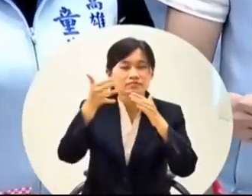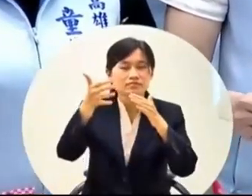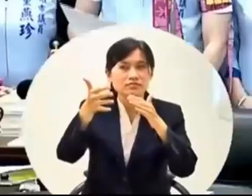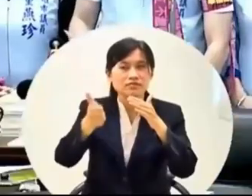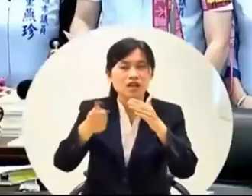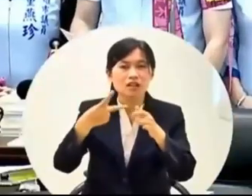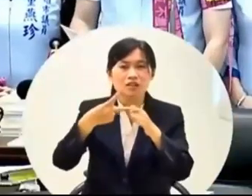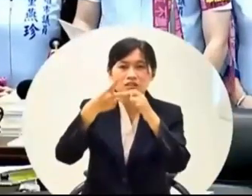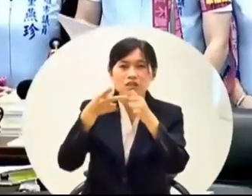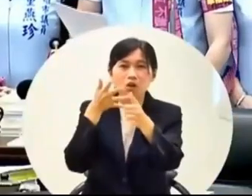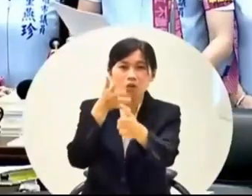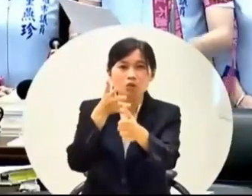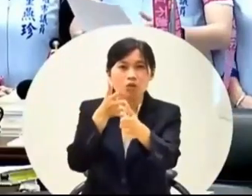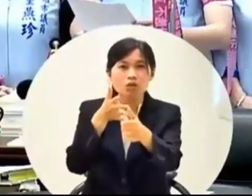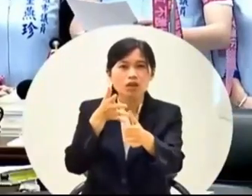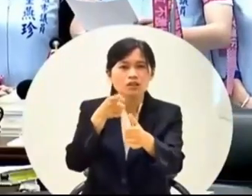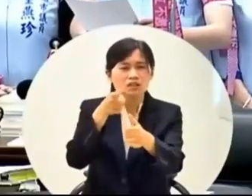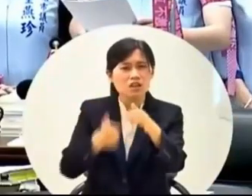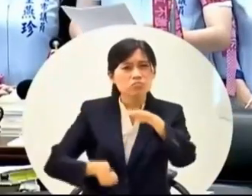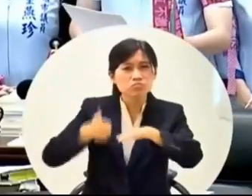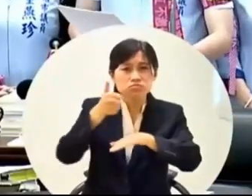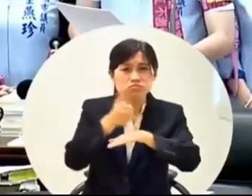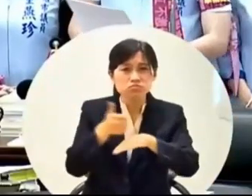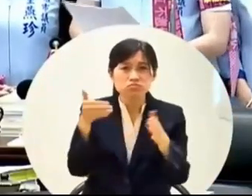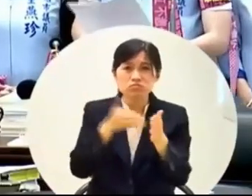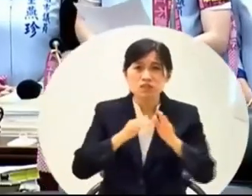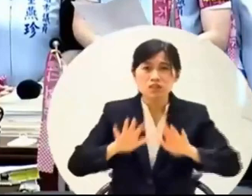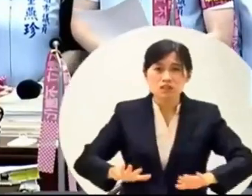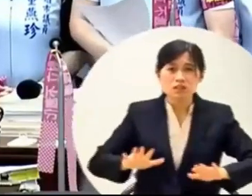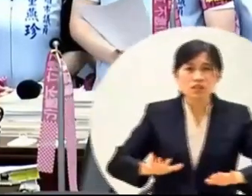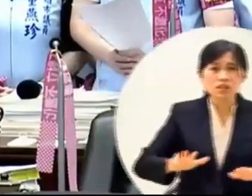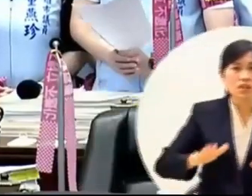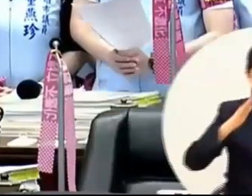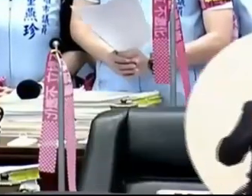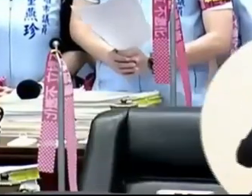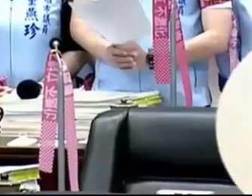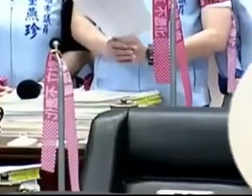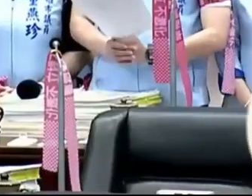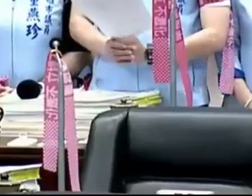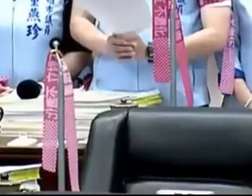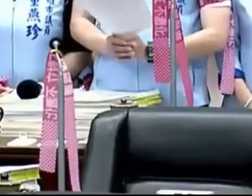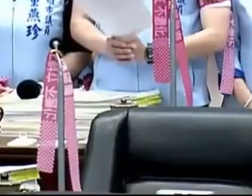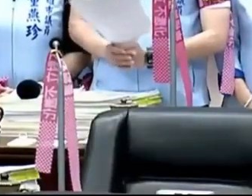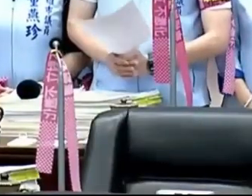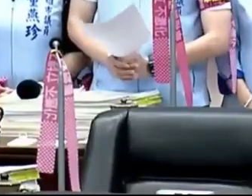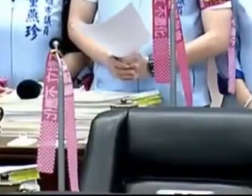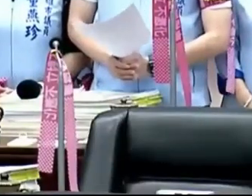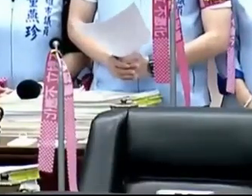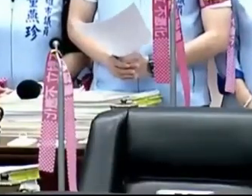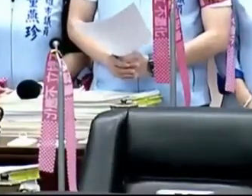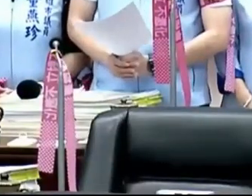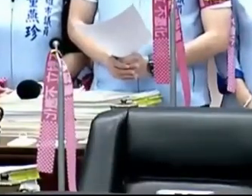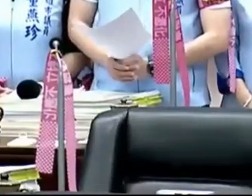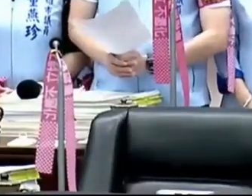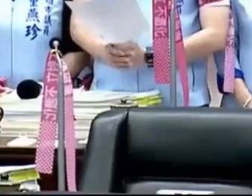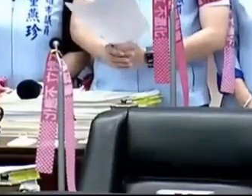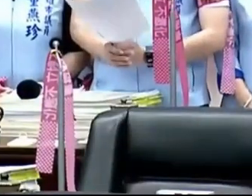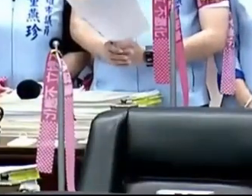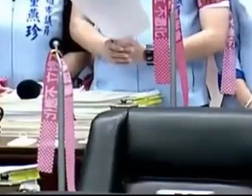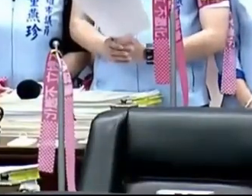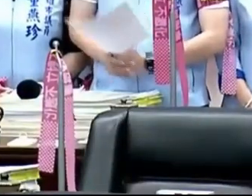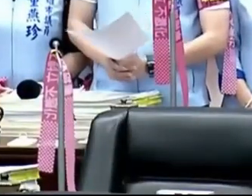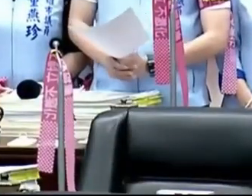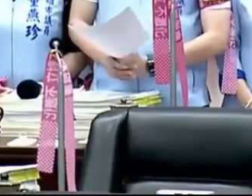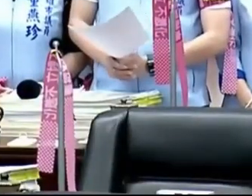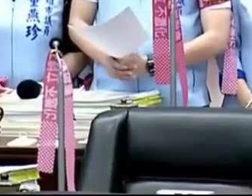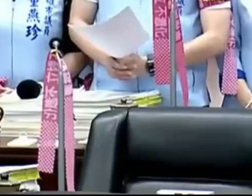是想说，从你执政以来，市府跟前市府最大的改变是什么？那市府有没